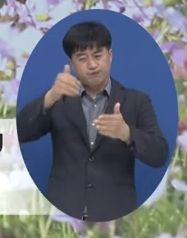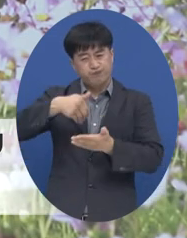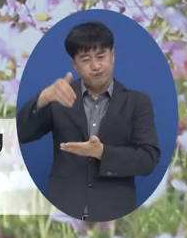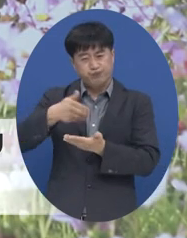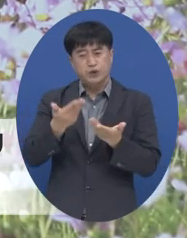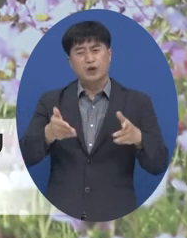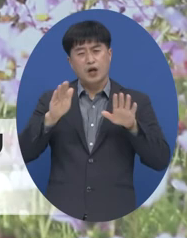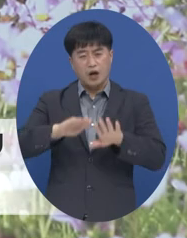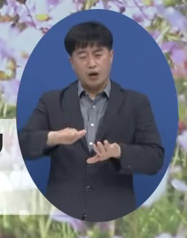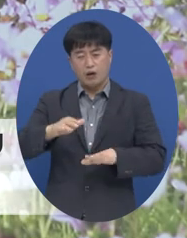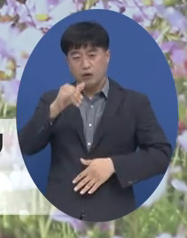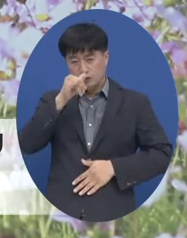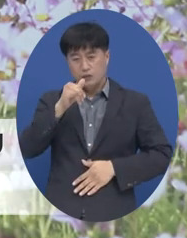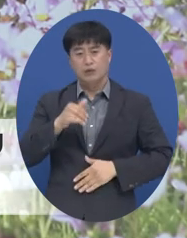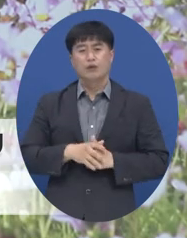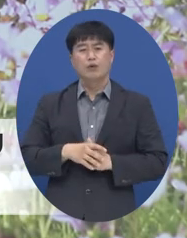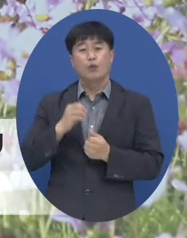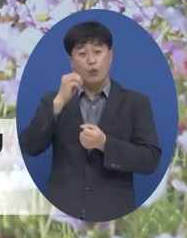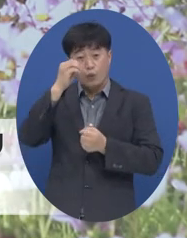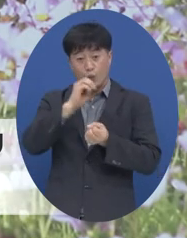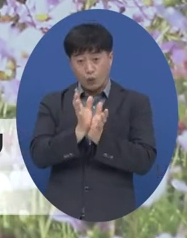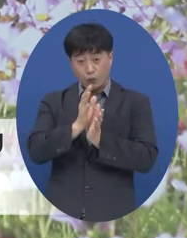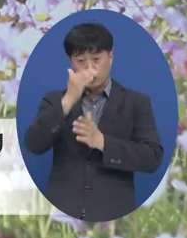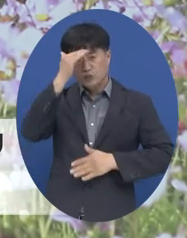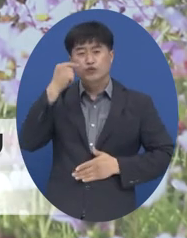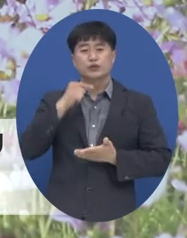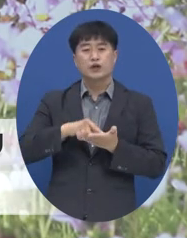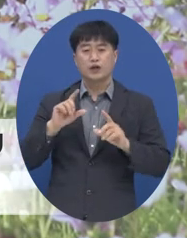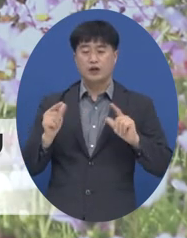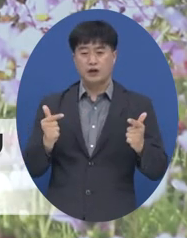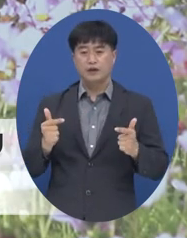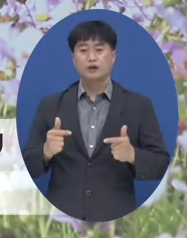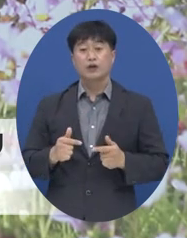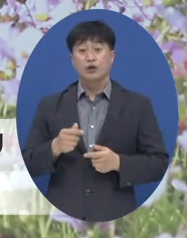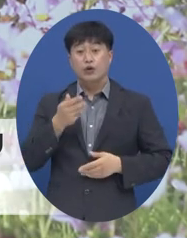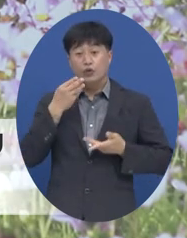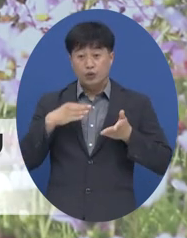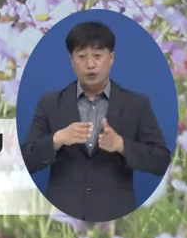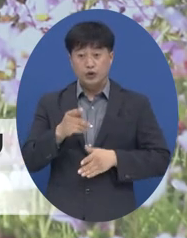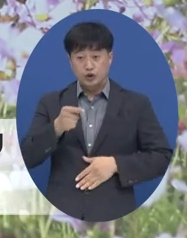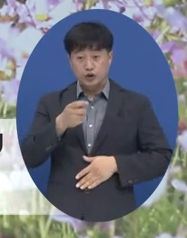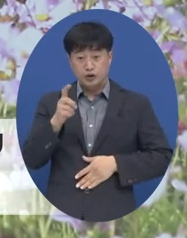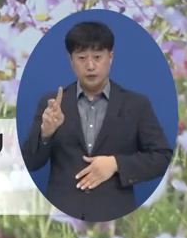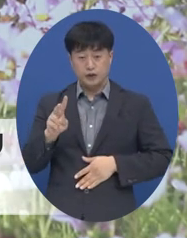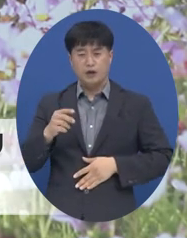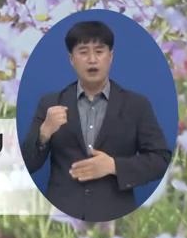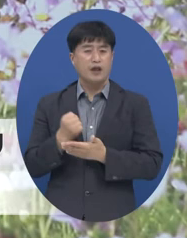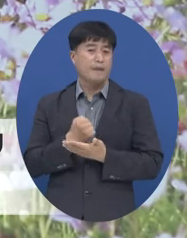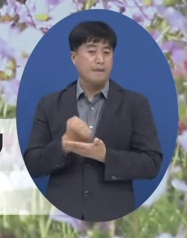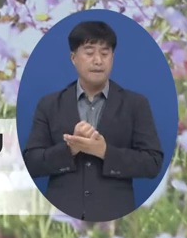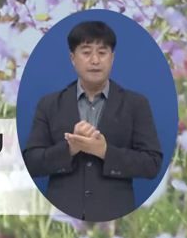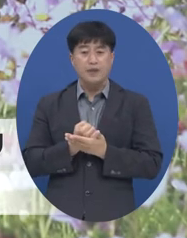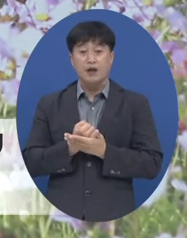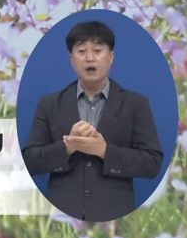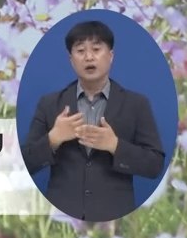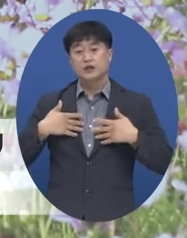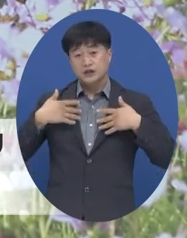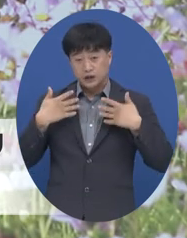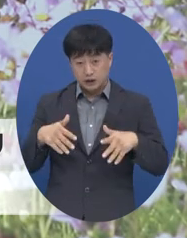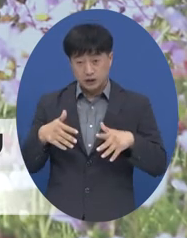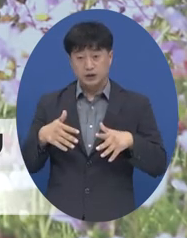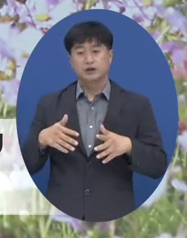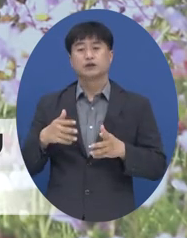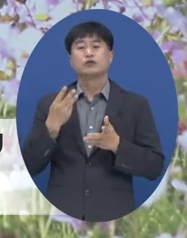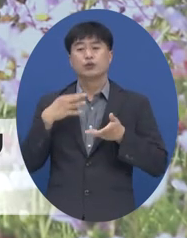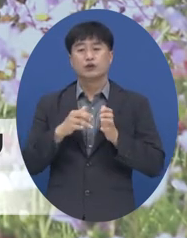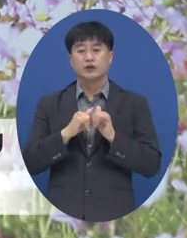처방을 내리는 곳도 있어 꽃 구경도 쉽지 않은 요즘입니다. 경기 GTV가 답답한 일상에 지친 도민들을 위해 영상미를